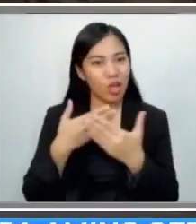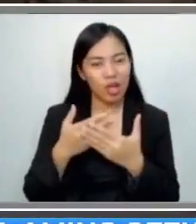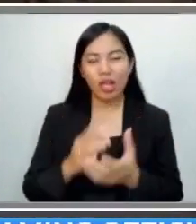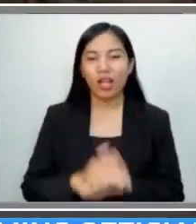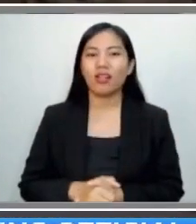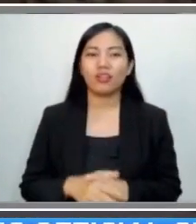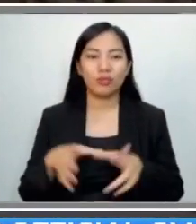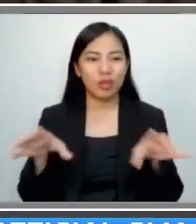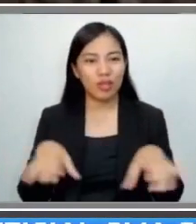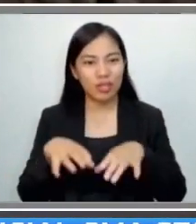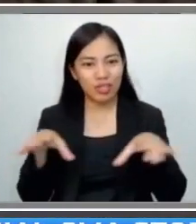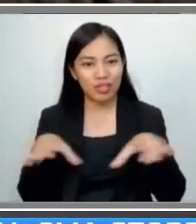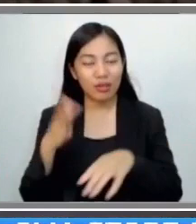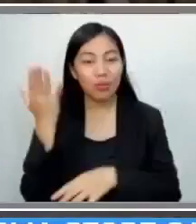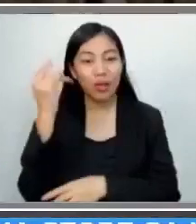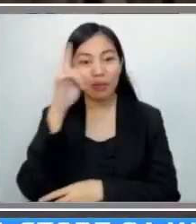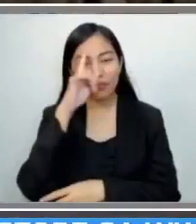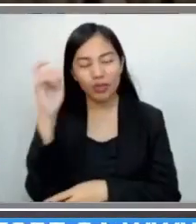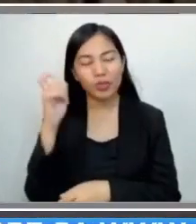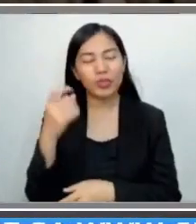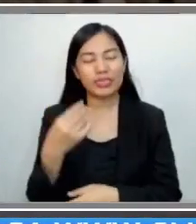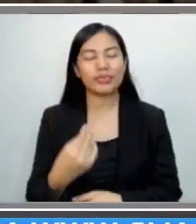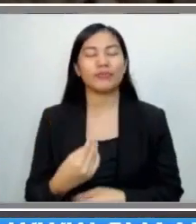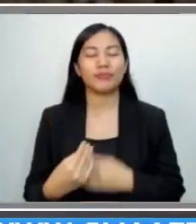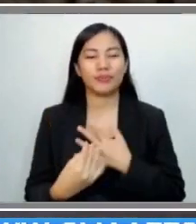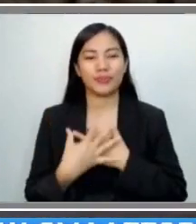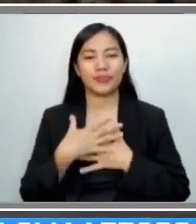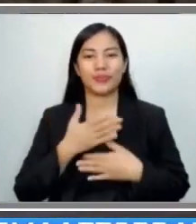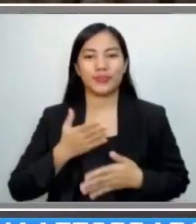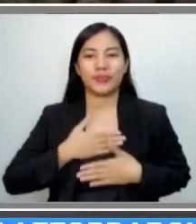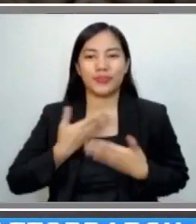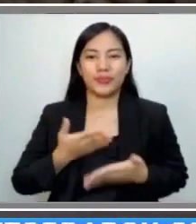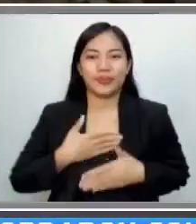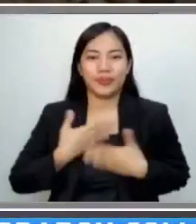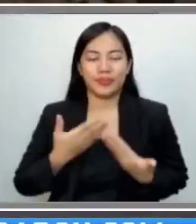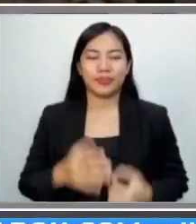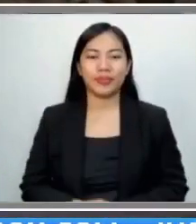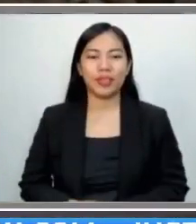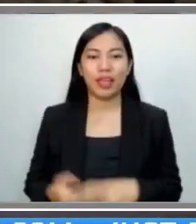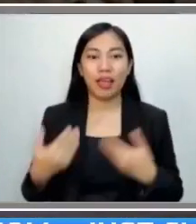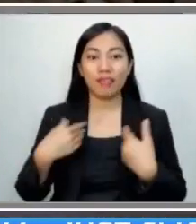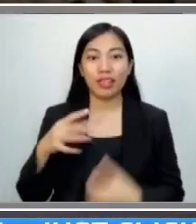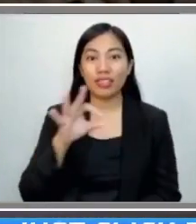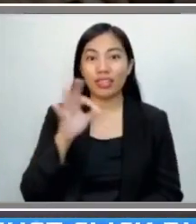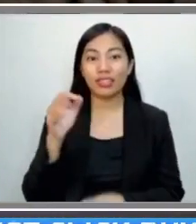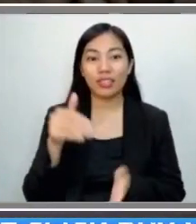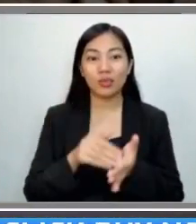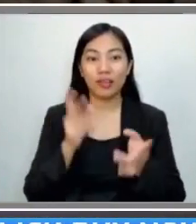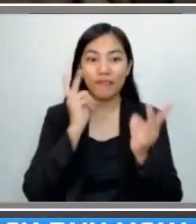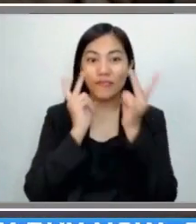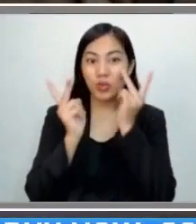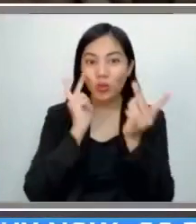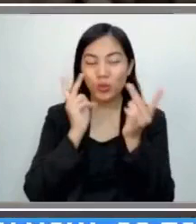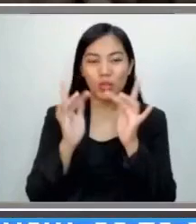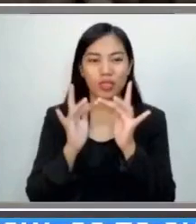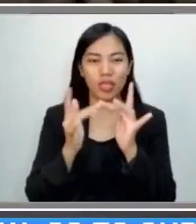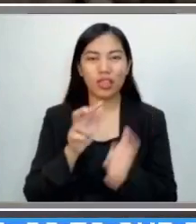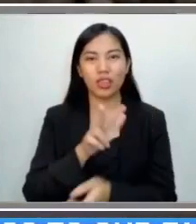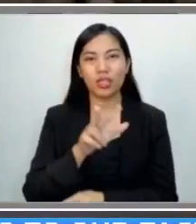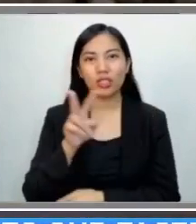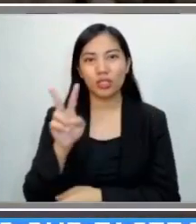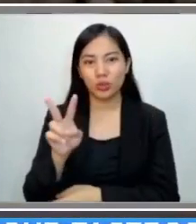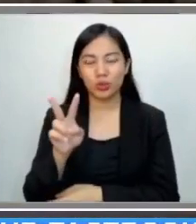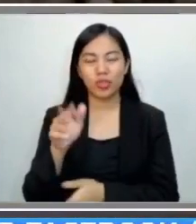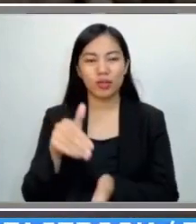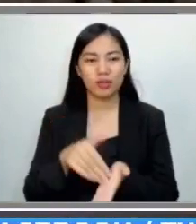ang ibinibigay nilang saya. Ang video nilang yan ay may mahigit 900,000 views na at 32,000 likes na.